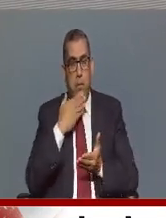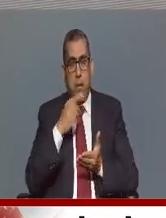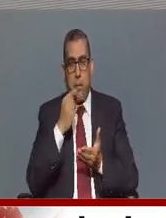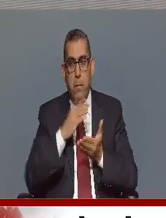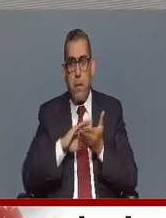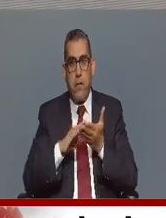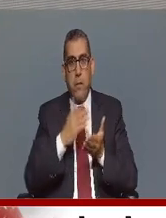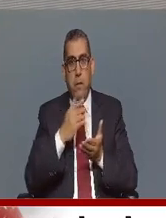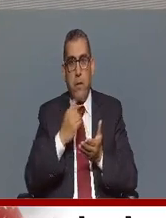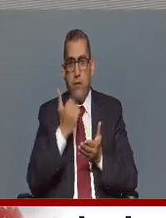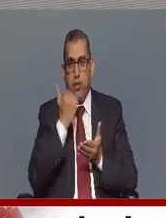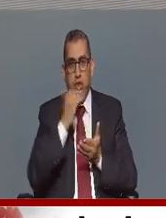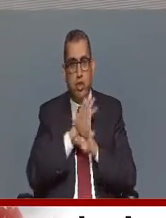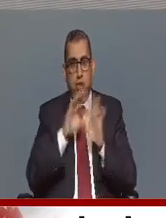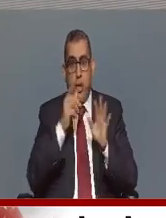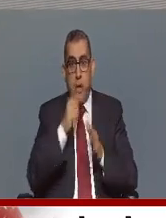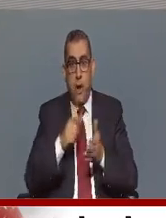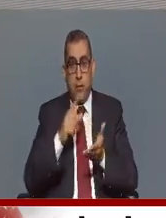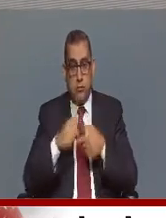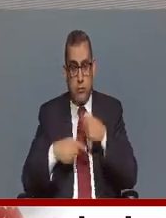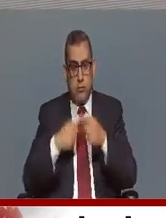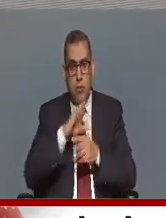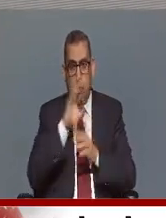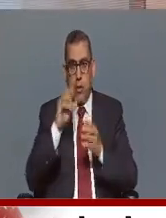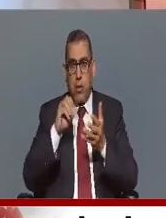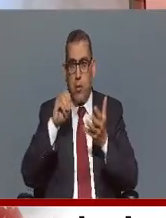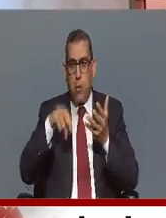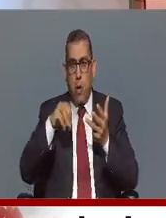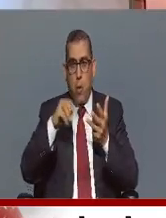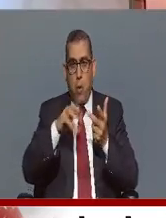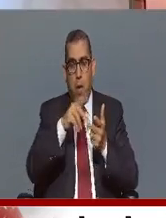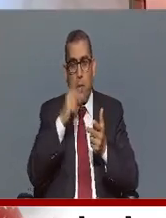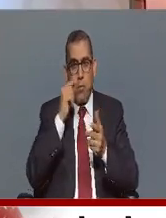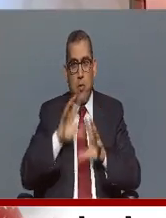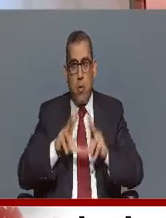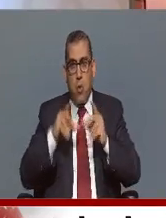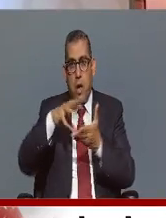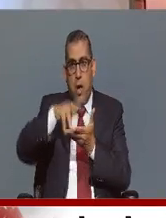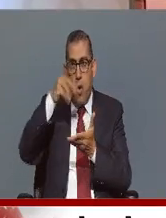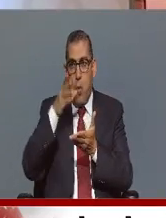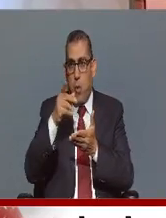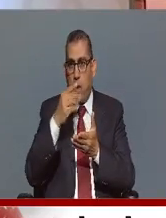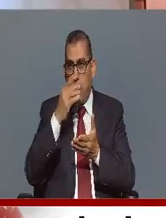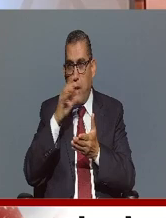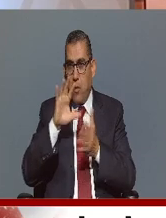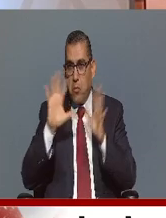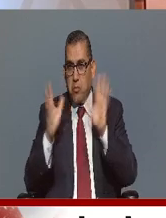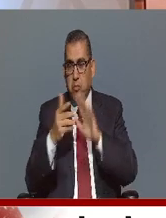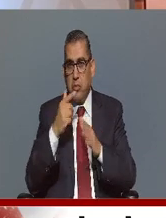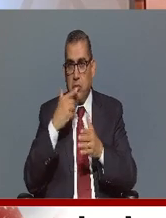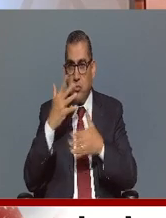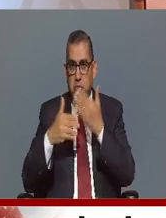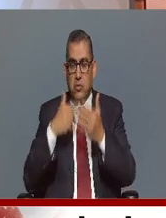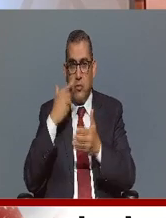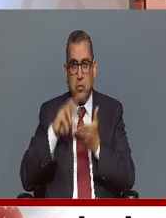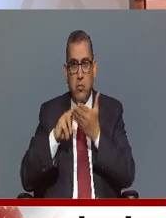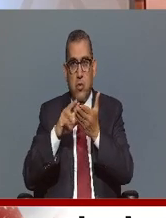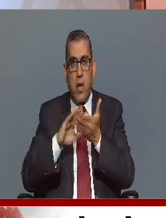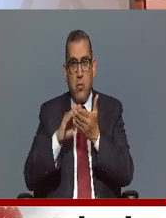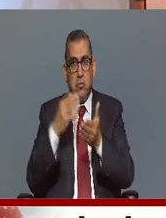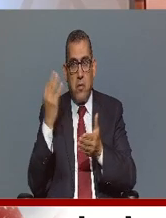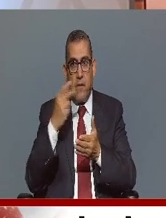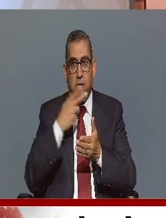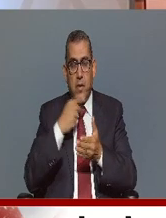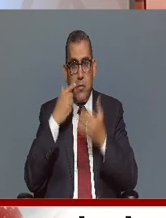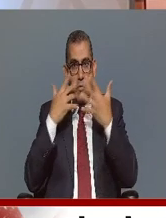كان في بعض الإهمال في البنية التحتية أدى إلى بعض الأحداث الغير يعني